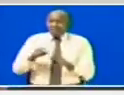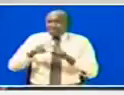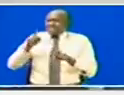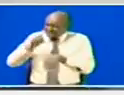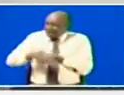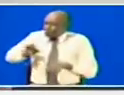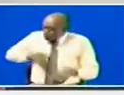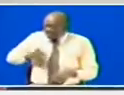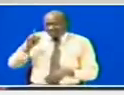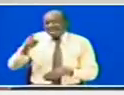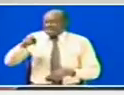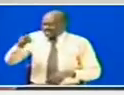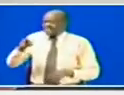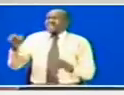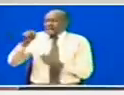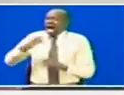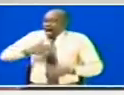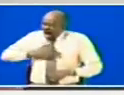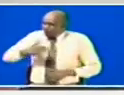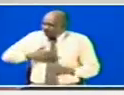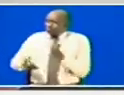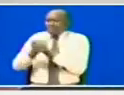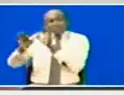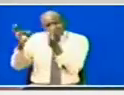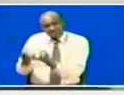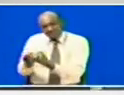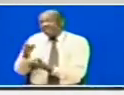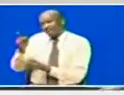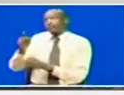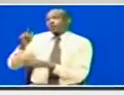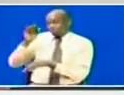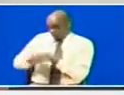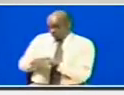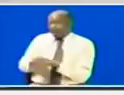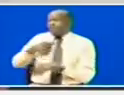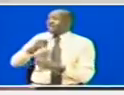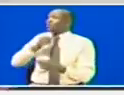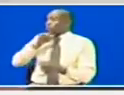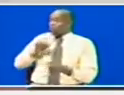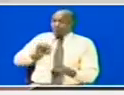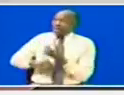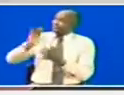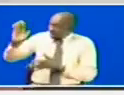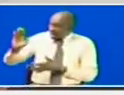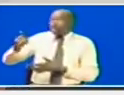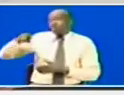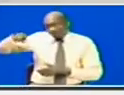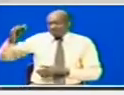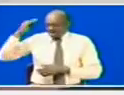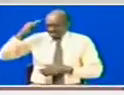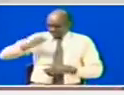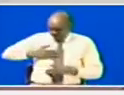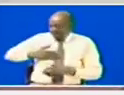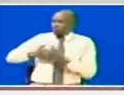mwanamke ameona hii ili gari la kusaidia familia, mimi bado ni mkeo, bado niko chini ya mamlaka yako, haina tatizo.